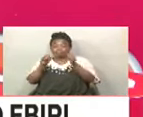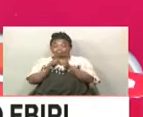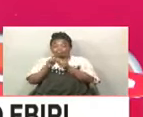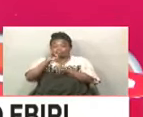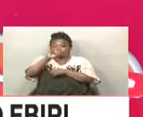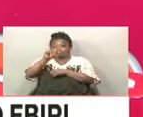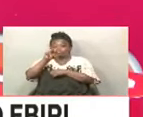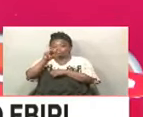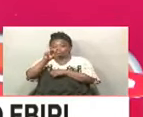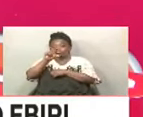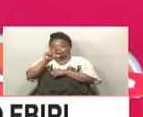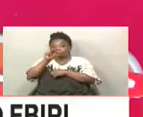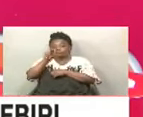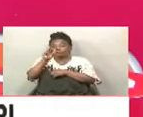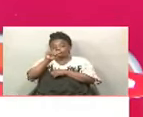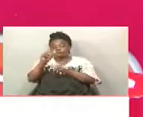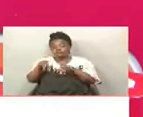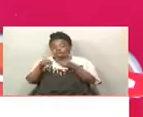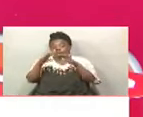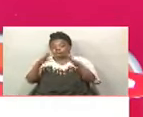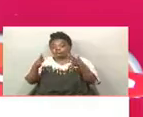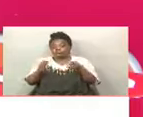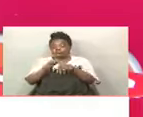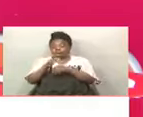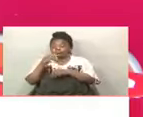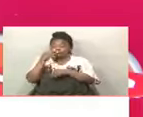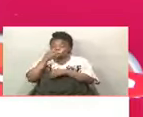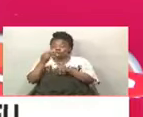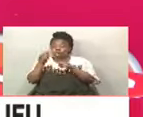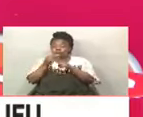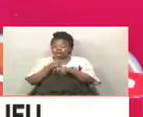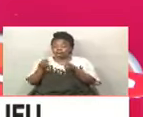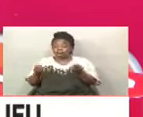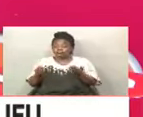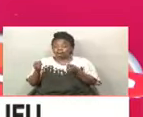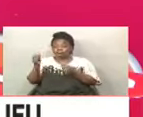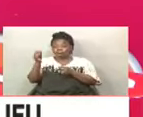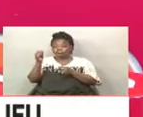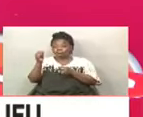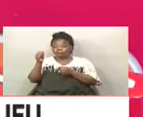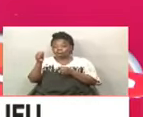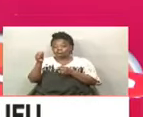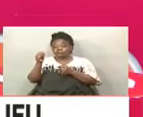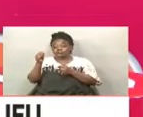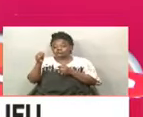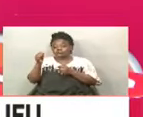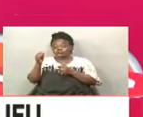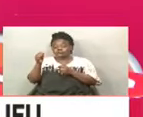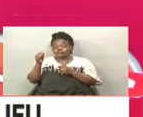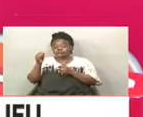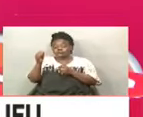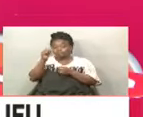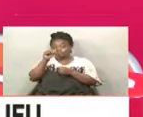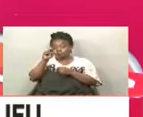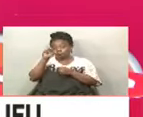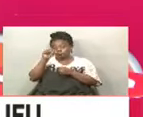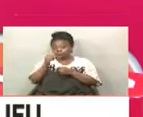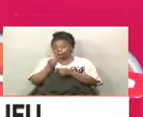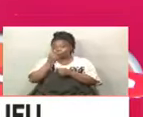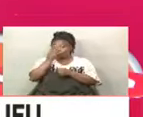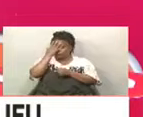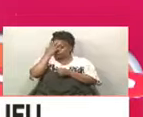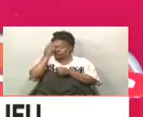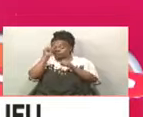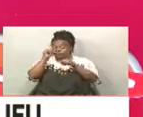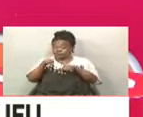Julius Nyanzi akulete de nkamula ya buto mu sunflower. Agama nchiyo mwaka guno osobola kufuka omukozi wa buto